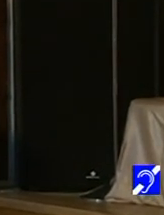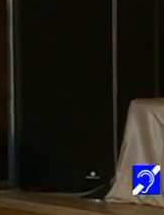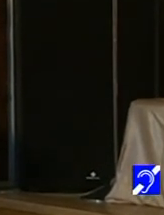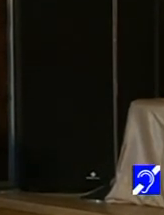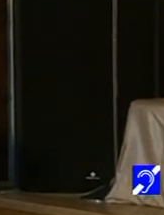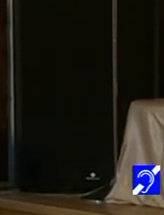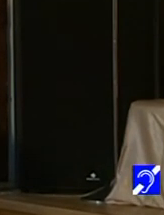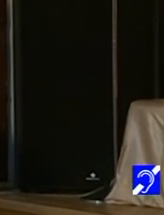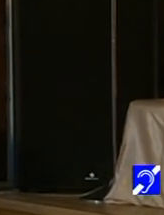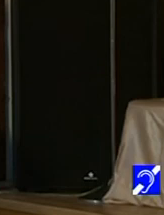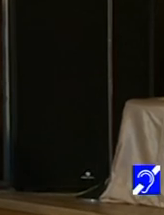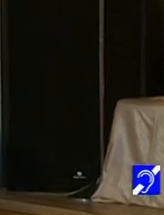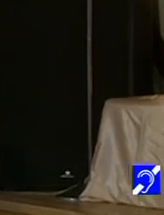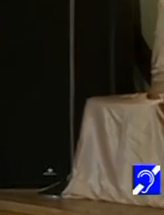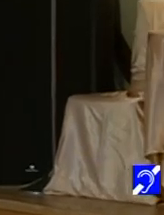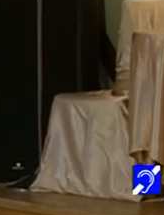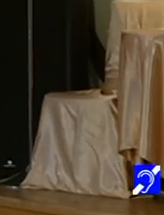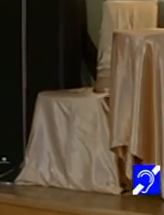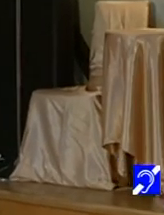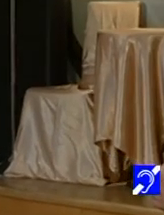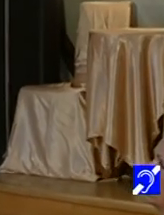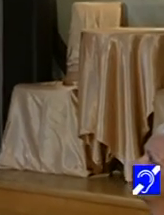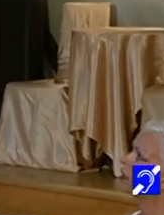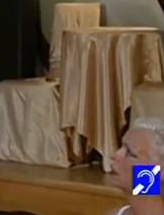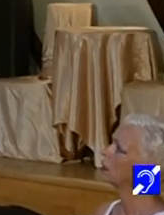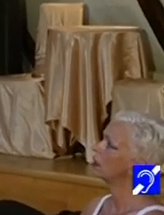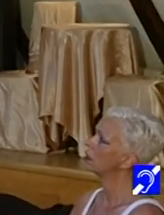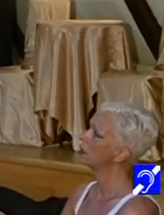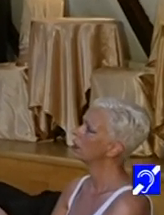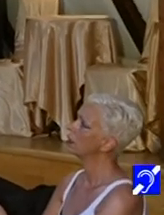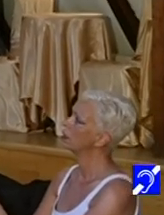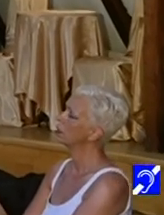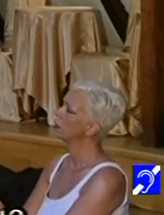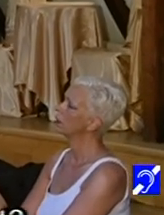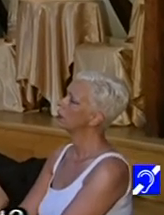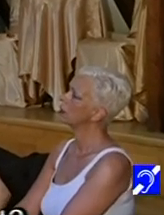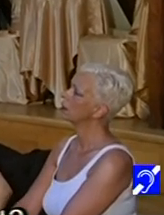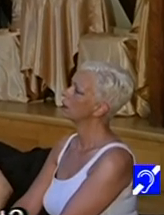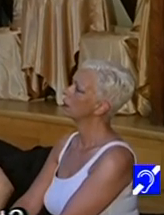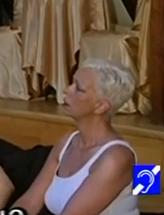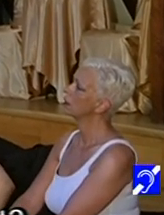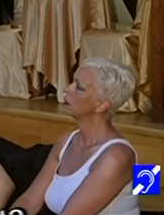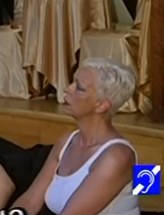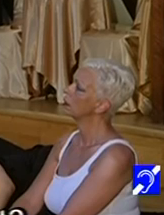Bin ich dann nicht ich? Bin ich dann nicht ich? Bin ich dann nicht ich?